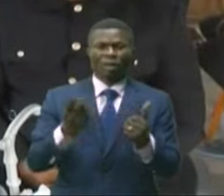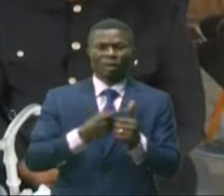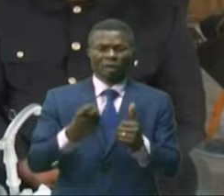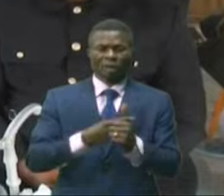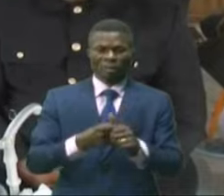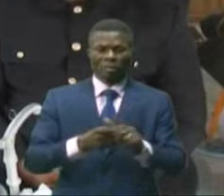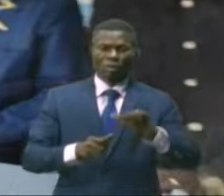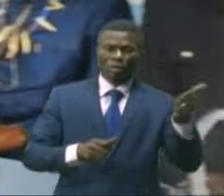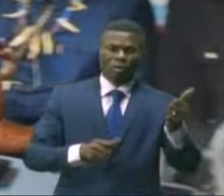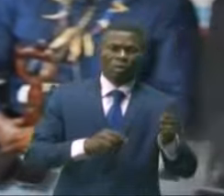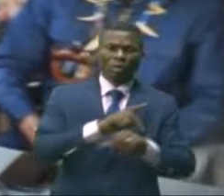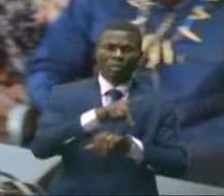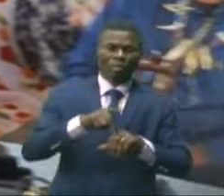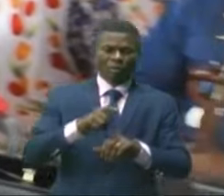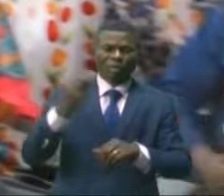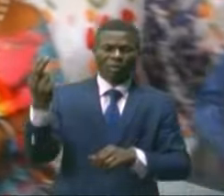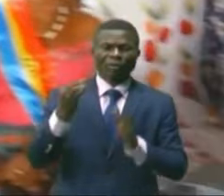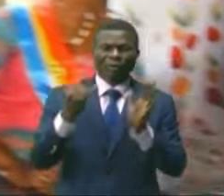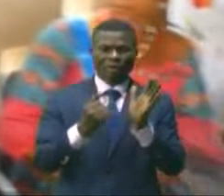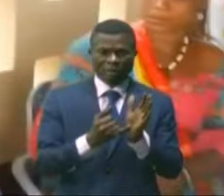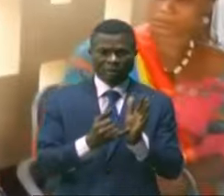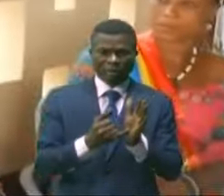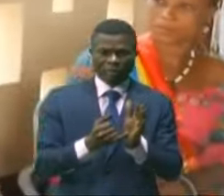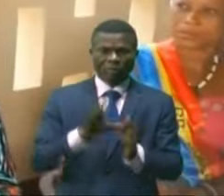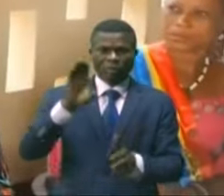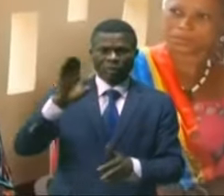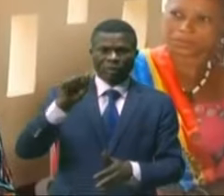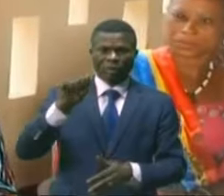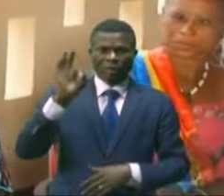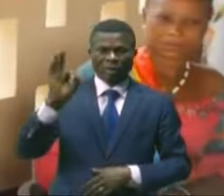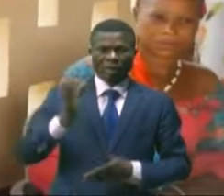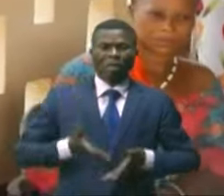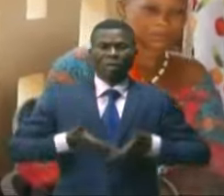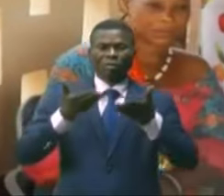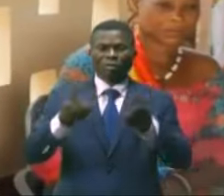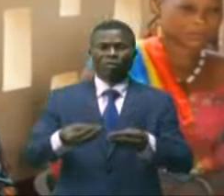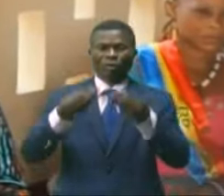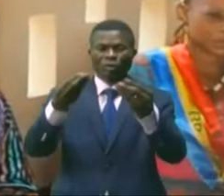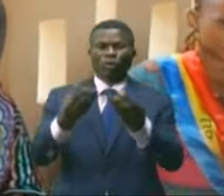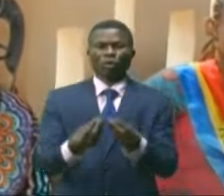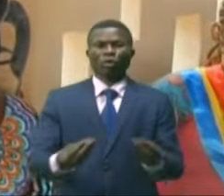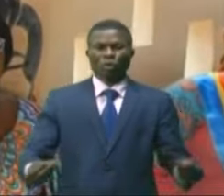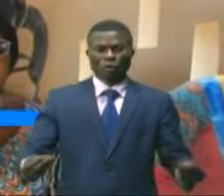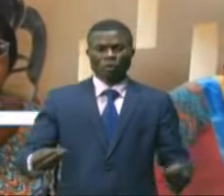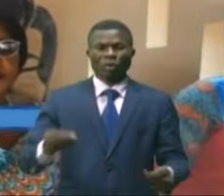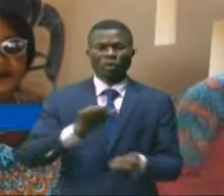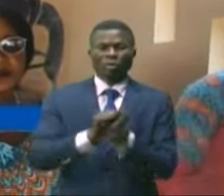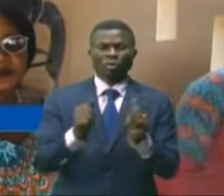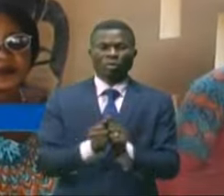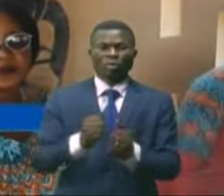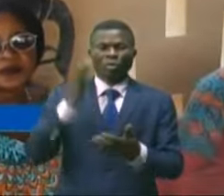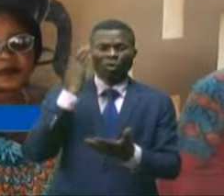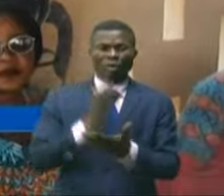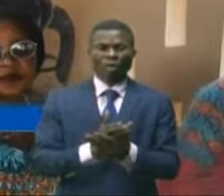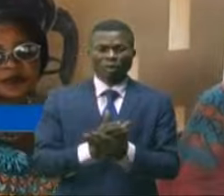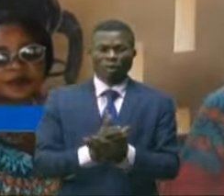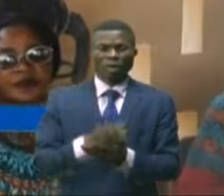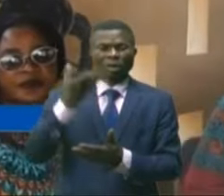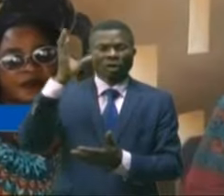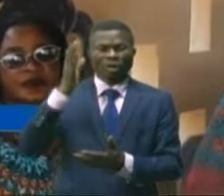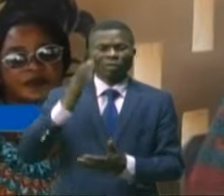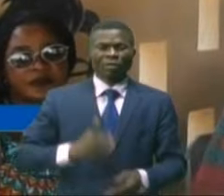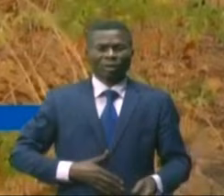l'étendre dans les 26 provinces. La CAF se propose d'apporter des solutions pour désenclaver les ruelles avec